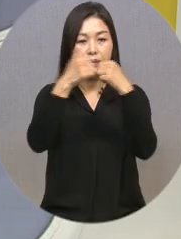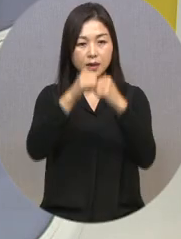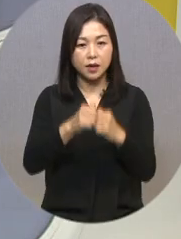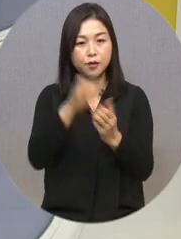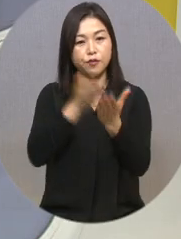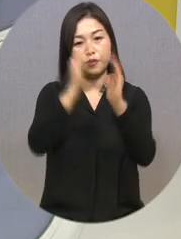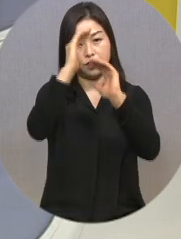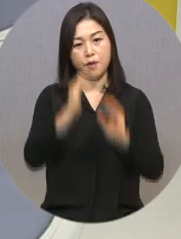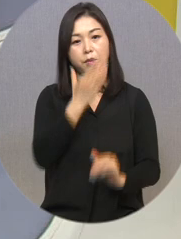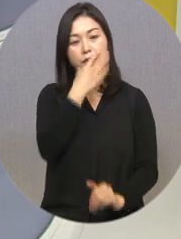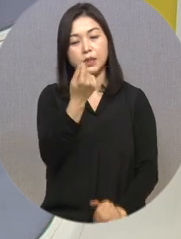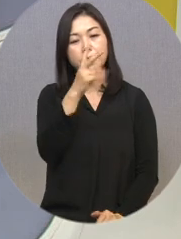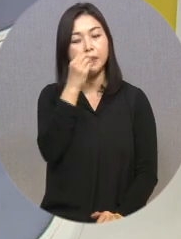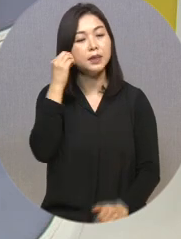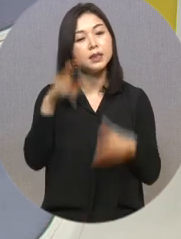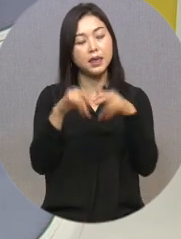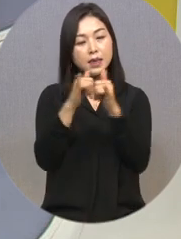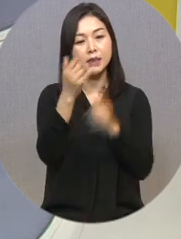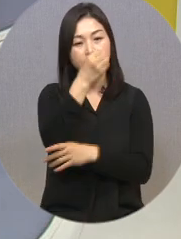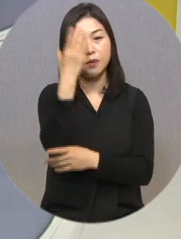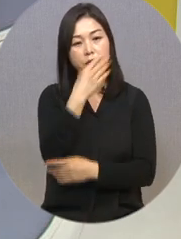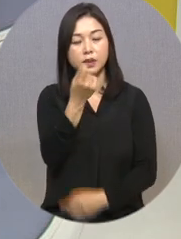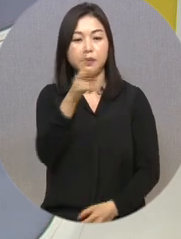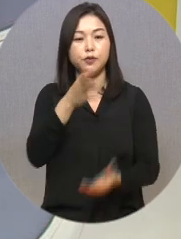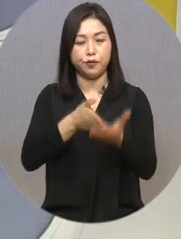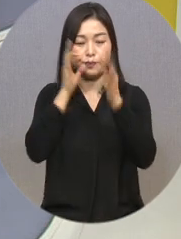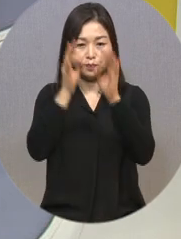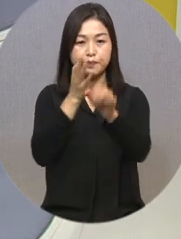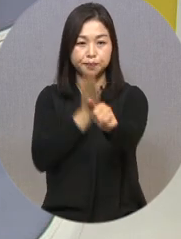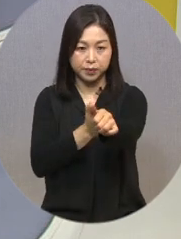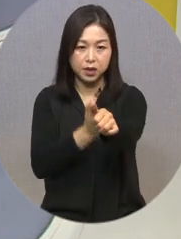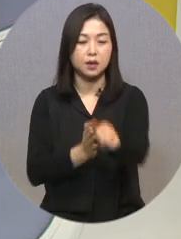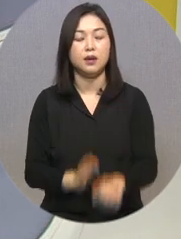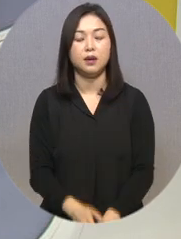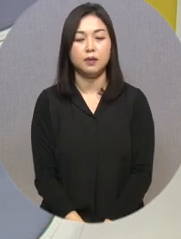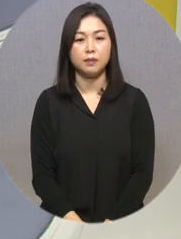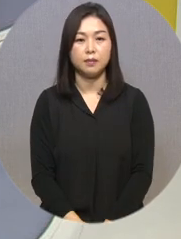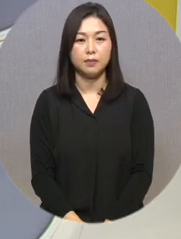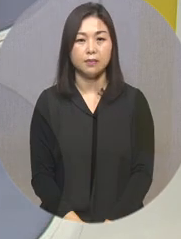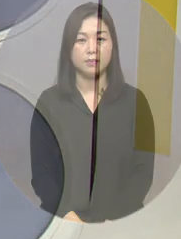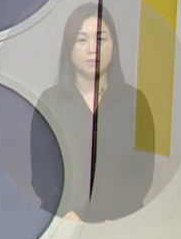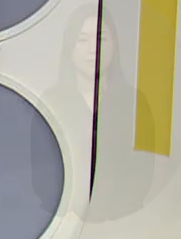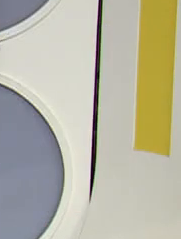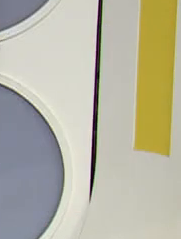사항은 올페어 뉴스 홈페이지와 장애인신문, 복지TV 뉴스를 통해 확인할 수 있습니다.